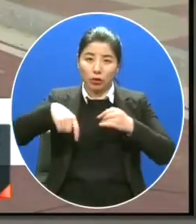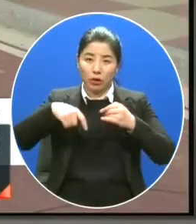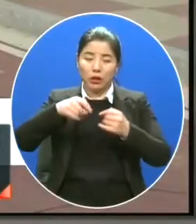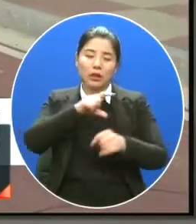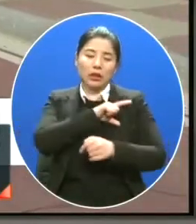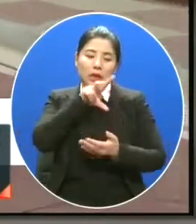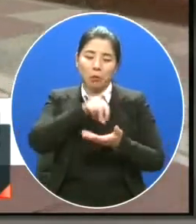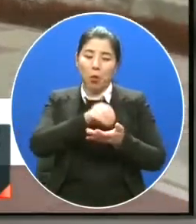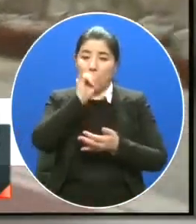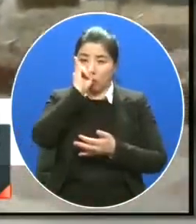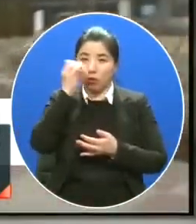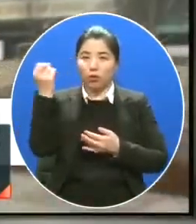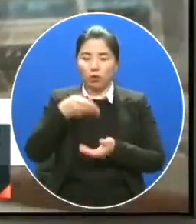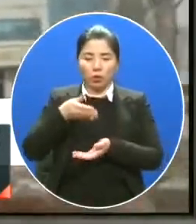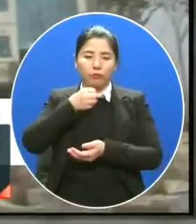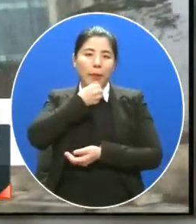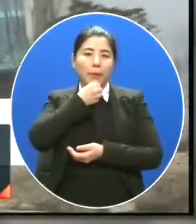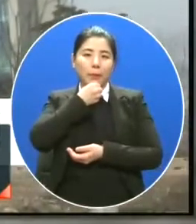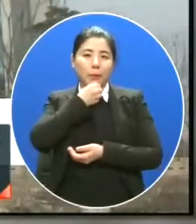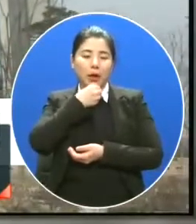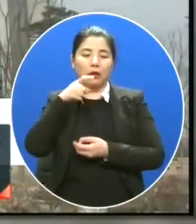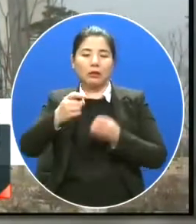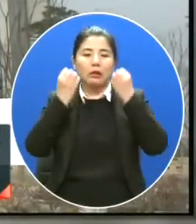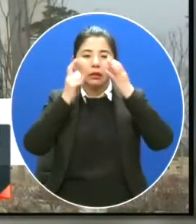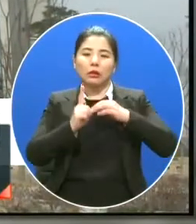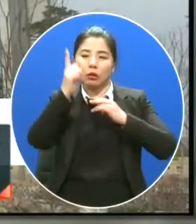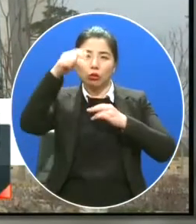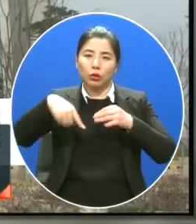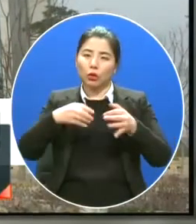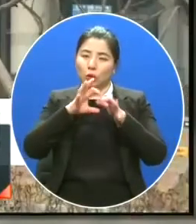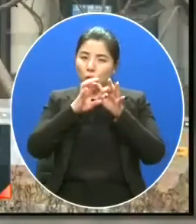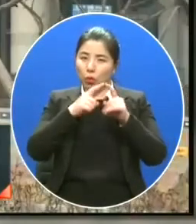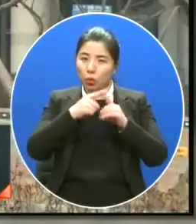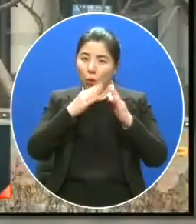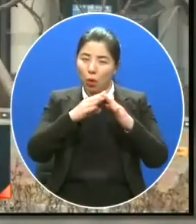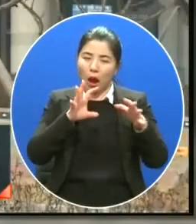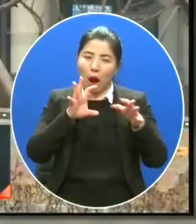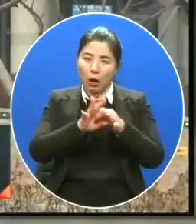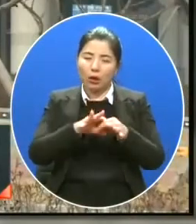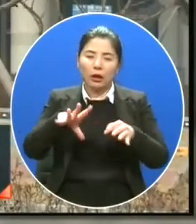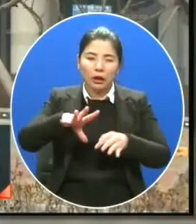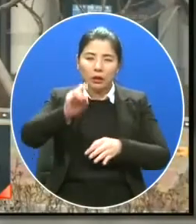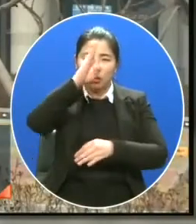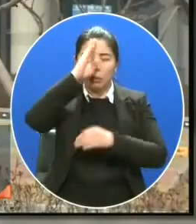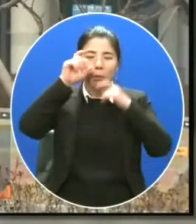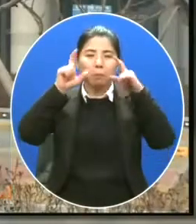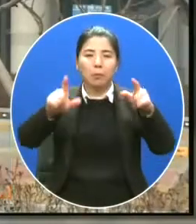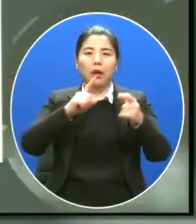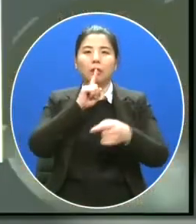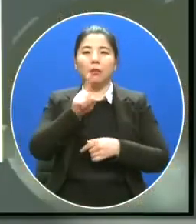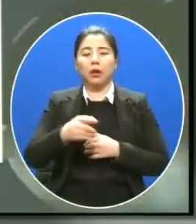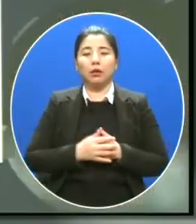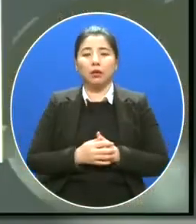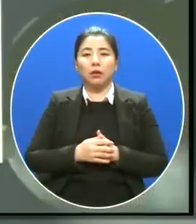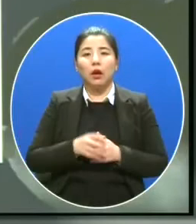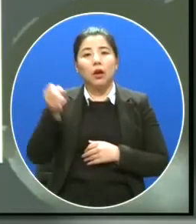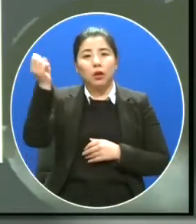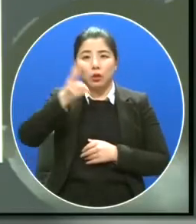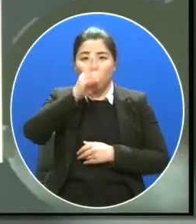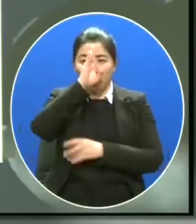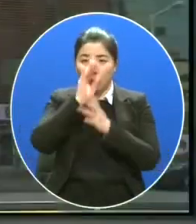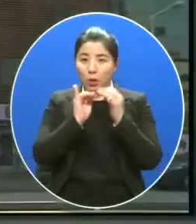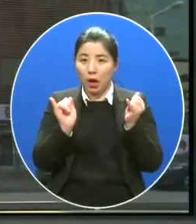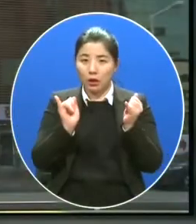달고 있을 뿐 아니라 앵커도 신천지 교회와 관련한 첫 확진 사례라고 말하고 있습니다.